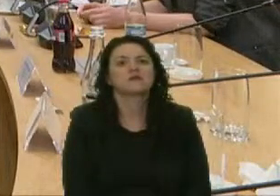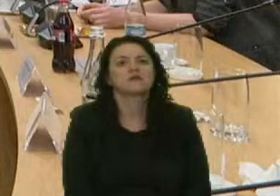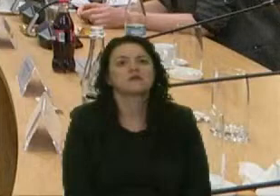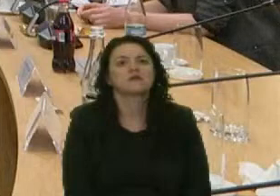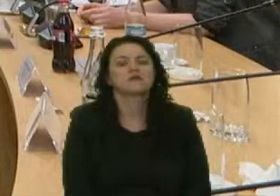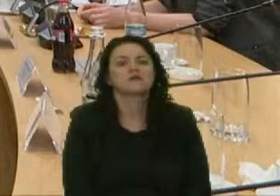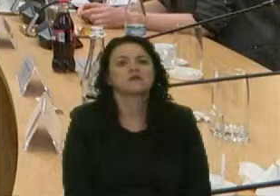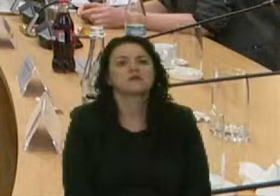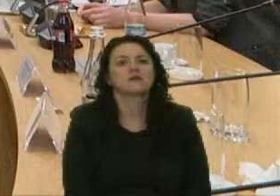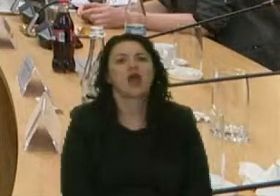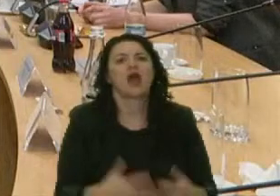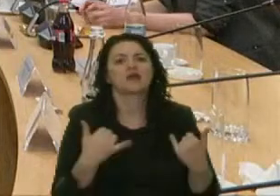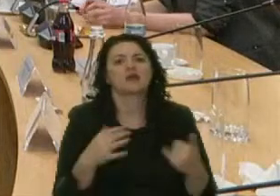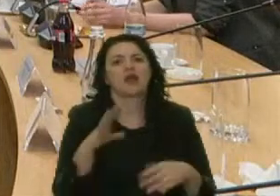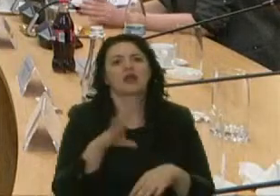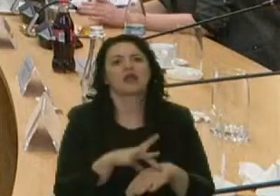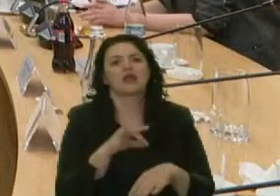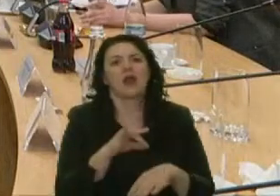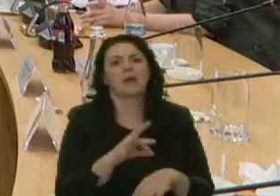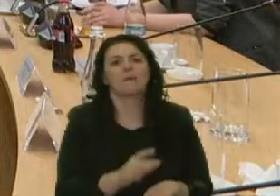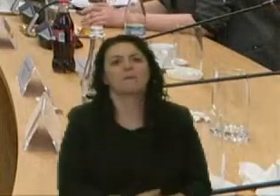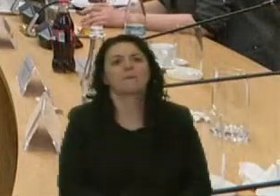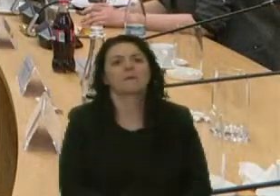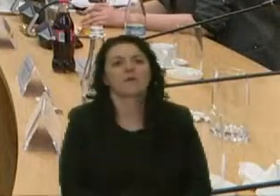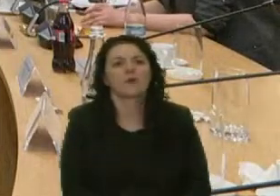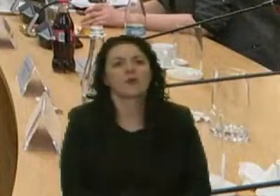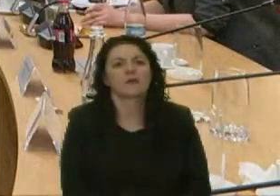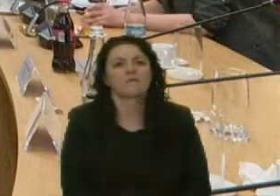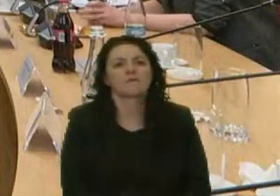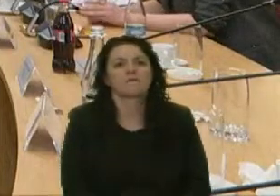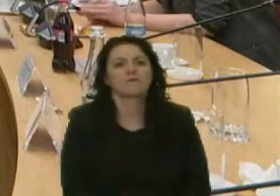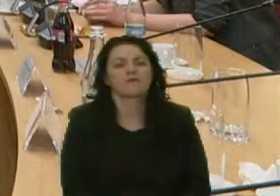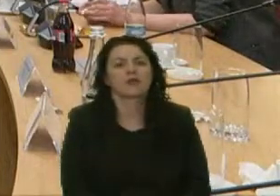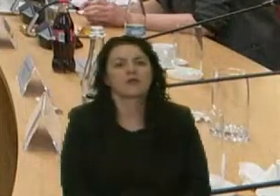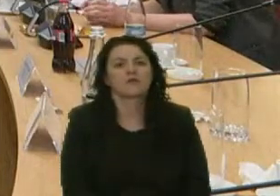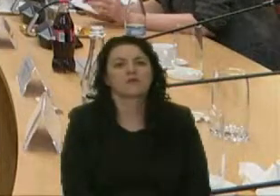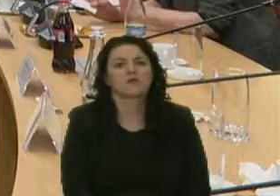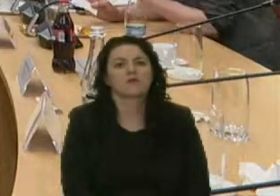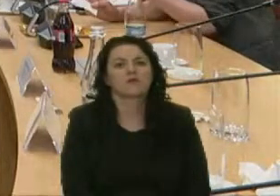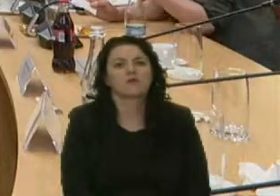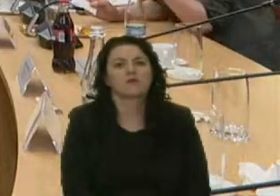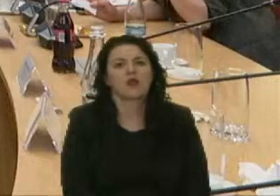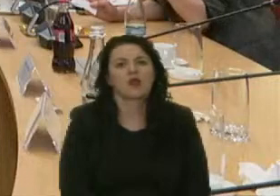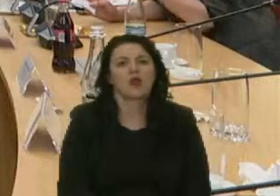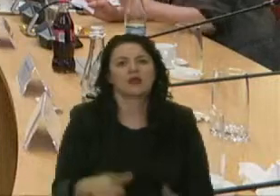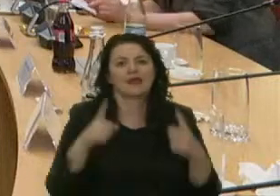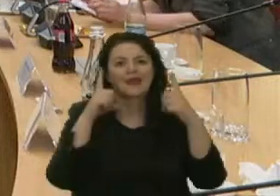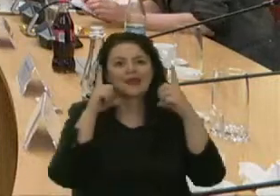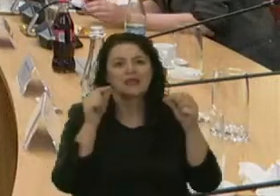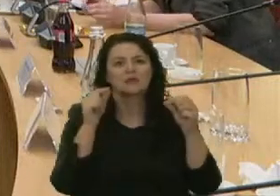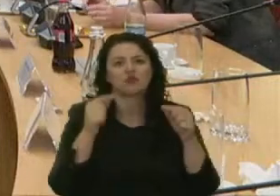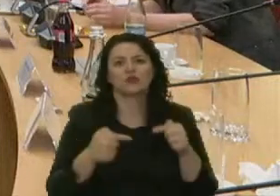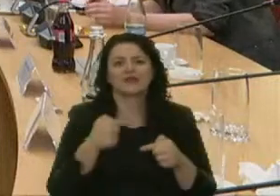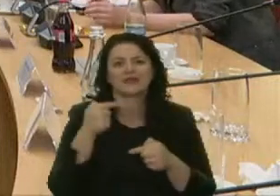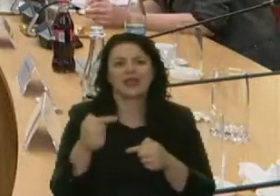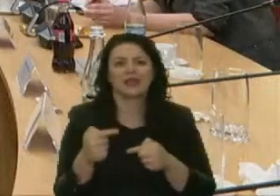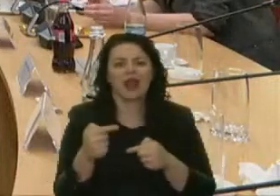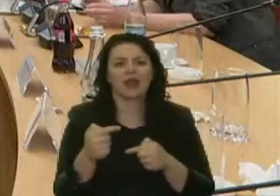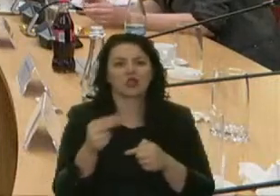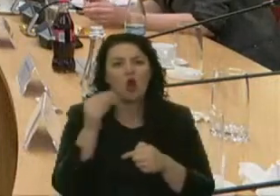bun vă rog doamna asta era ide mea în regulă Mulțumesc vă rog doamna consilier Mulțumesc Domnule președinte ca să răspund direct